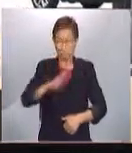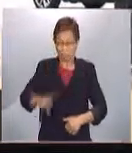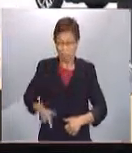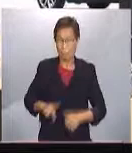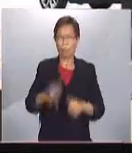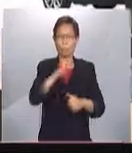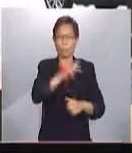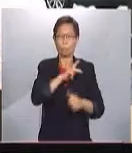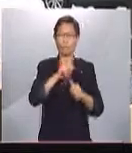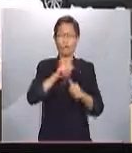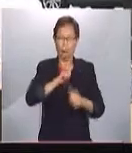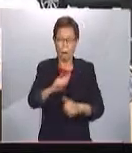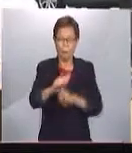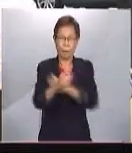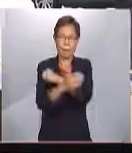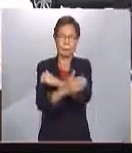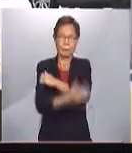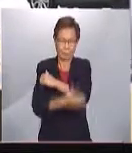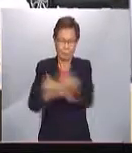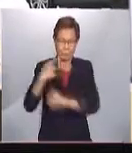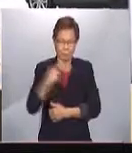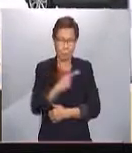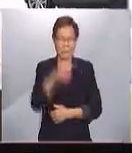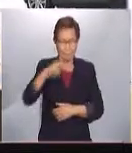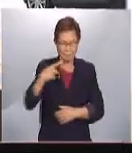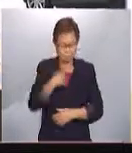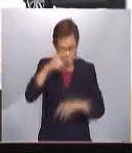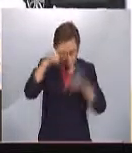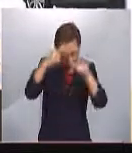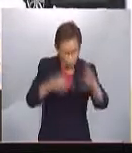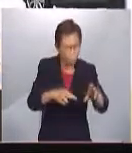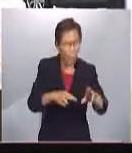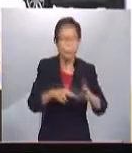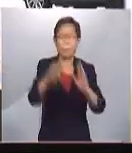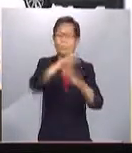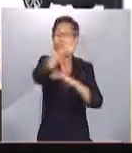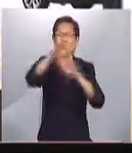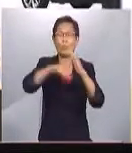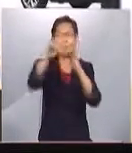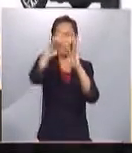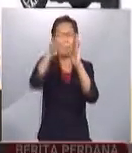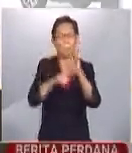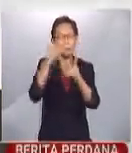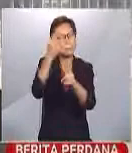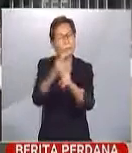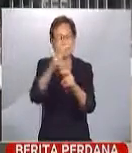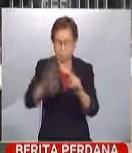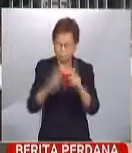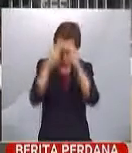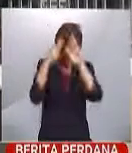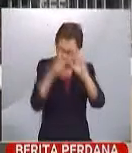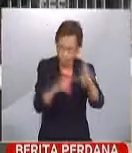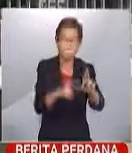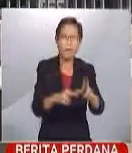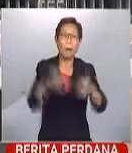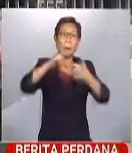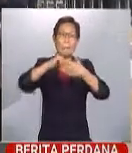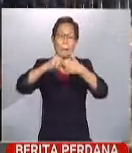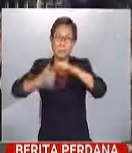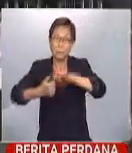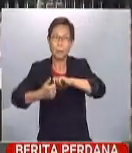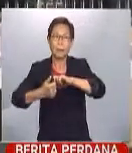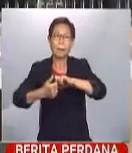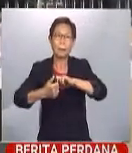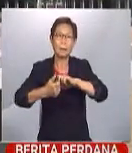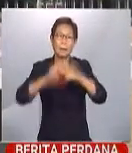kita. Patut menghormatilah segala perlembagaan yang ditetapkan. Mengenai isu